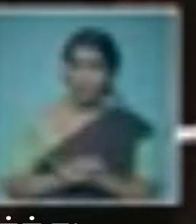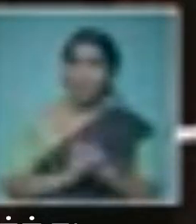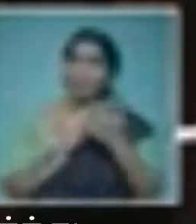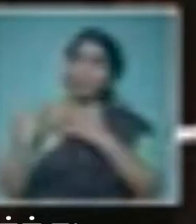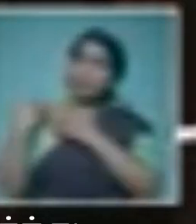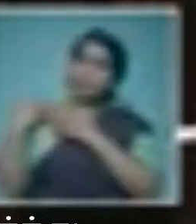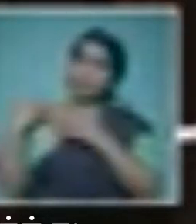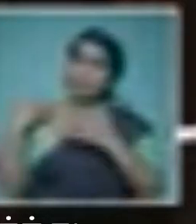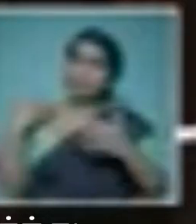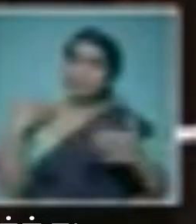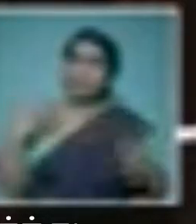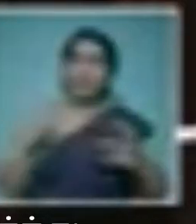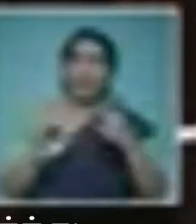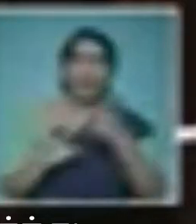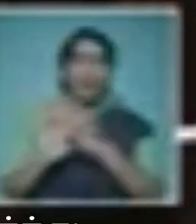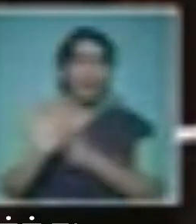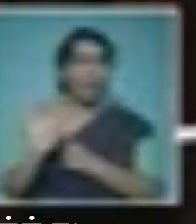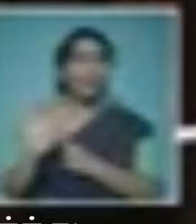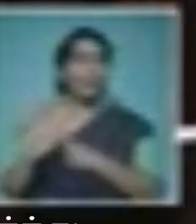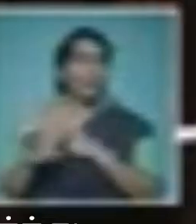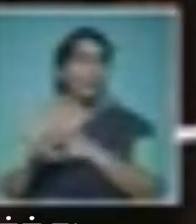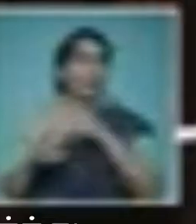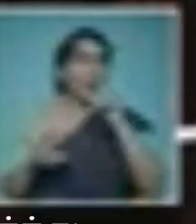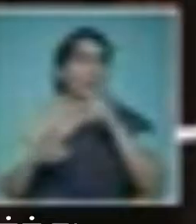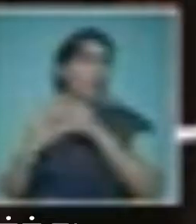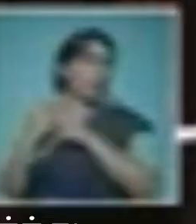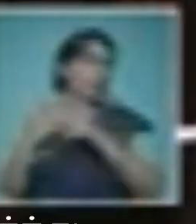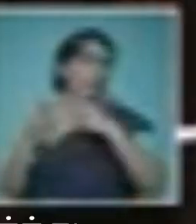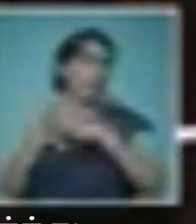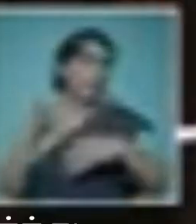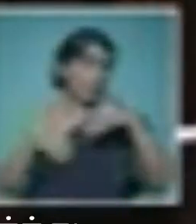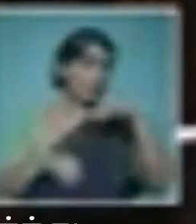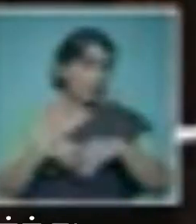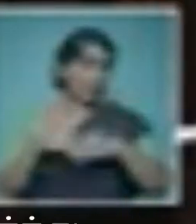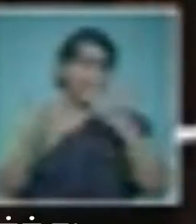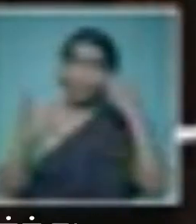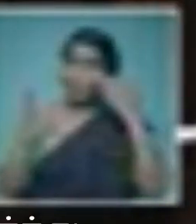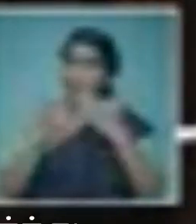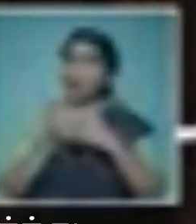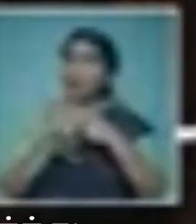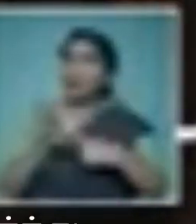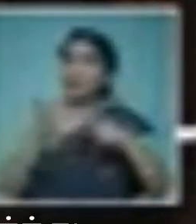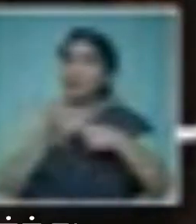ஆண்டிலே இருந்து எங்களுடைய அரசியல் உரிமைக்காக அரசியல் பேச்சுவார்த்தையுடன் போராடி